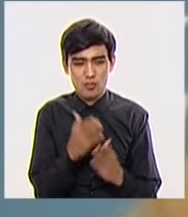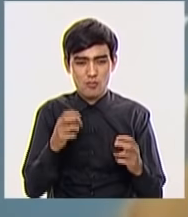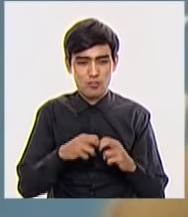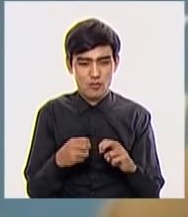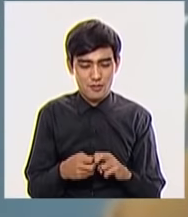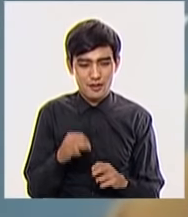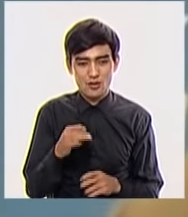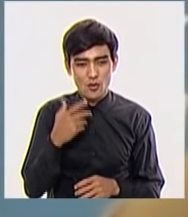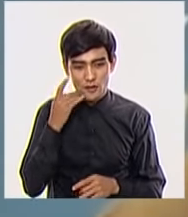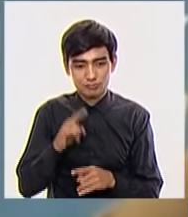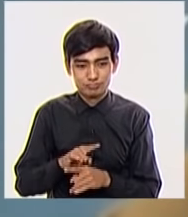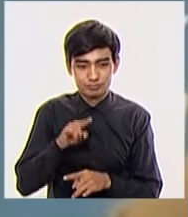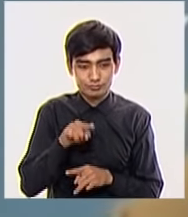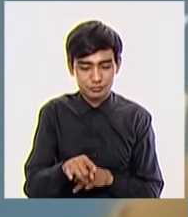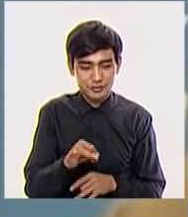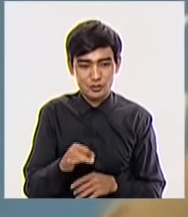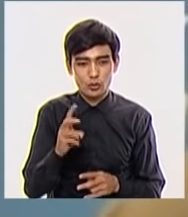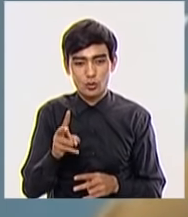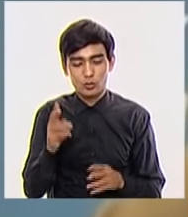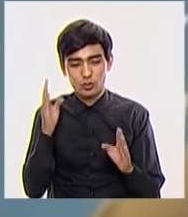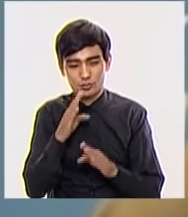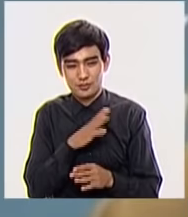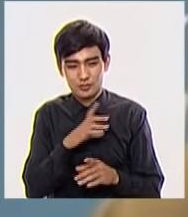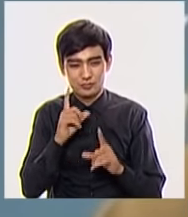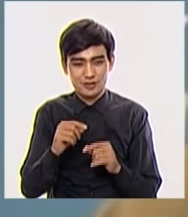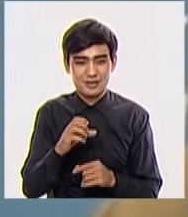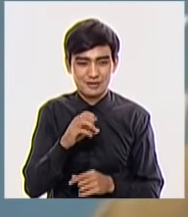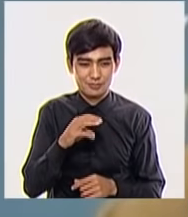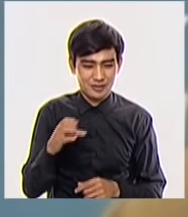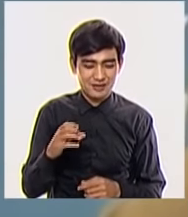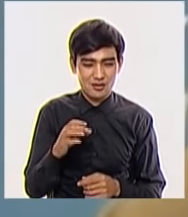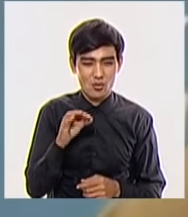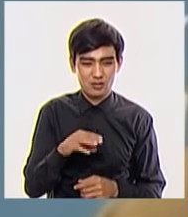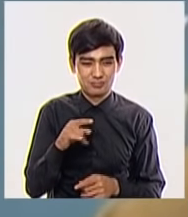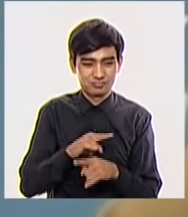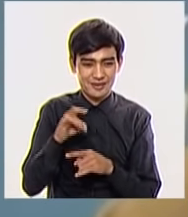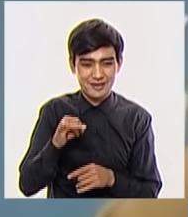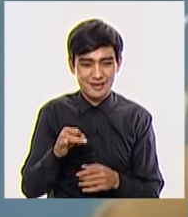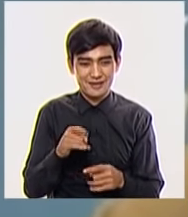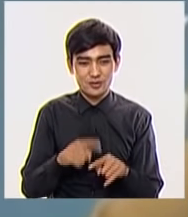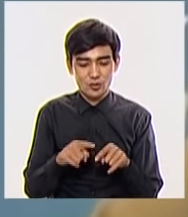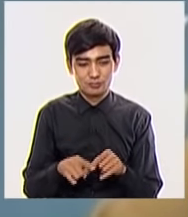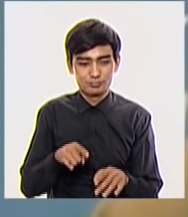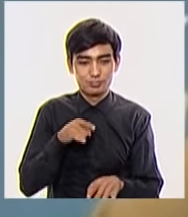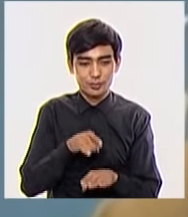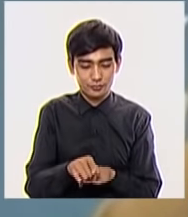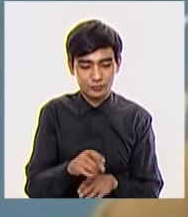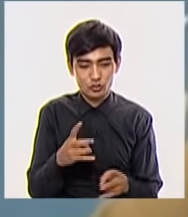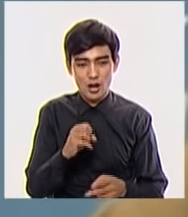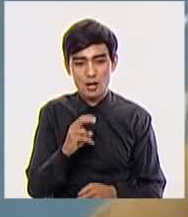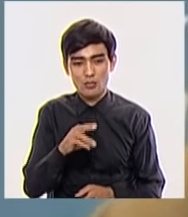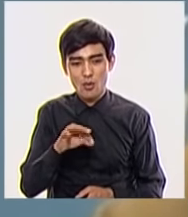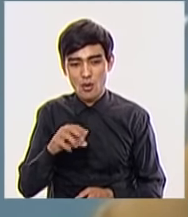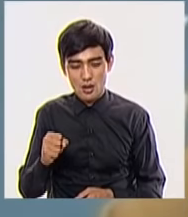приближается самолет и садится вот тем, кто путешествует авиасообщениями, да, идет на посадку в Акмолинскую